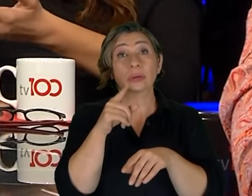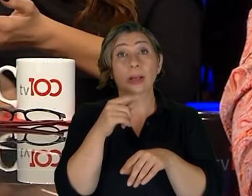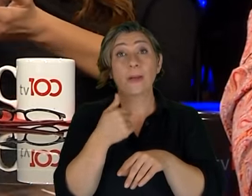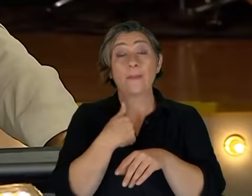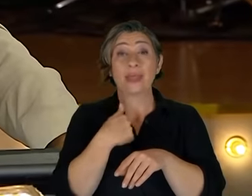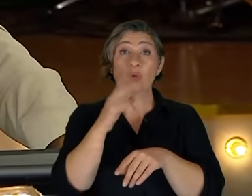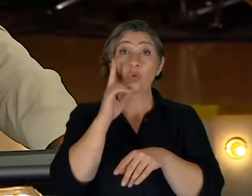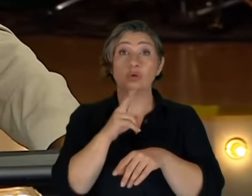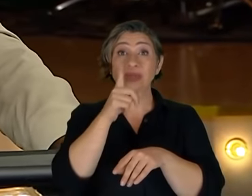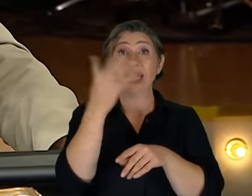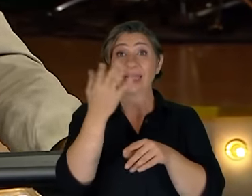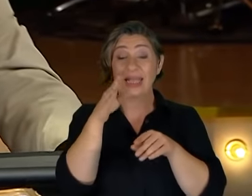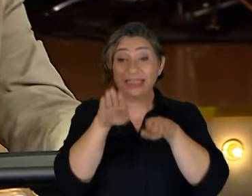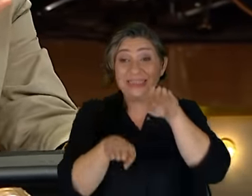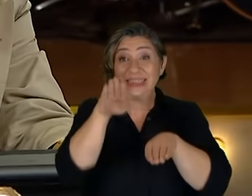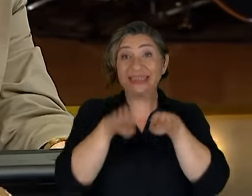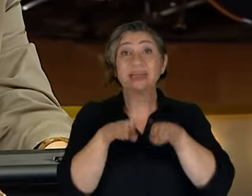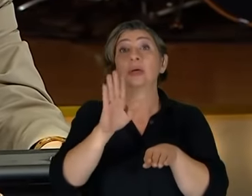benim gördüğüm, siz daha istatistik. Hayır,